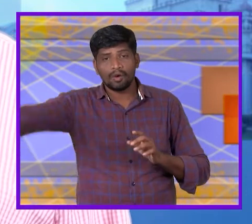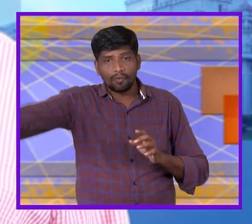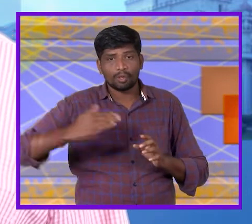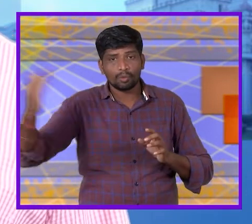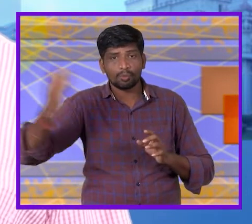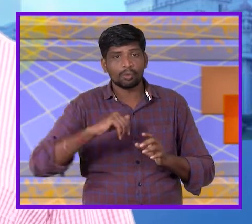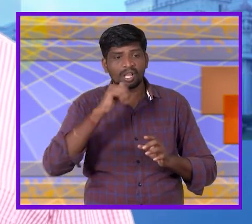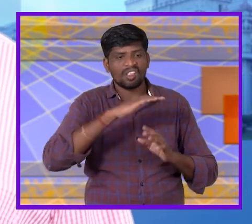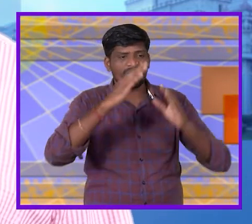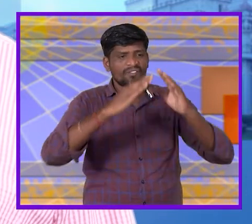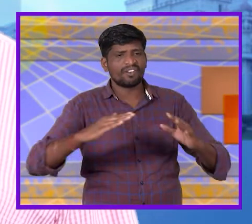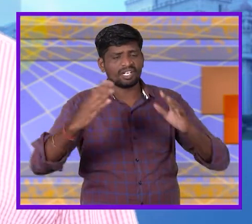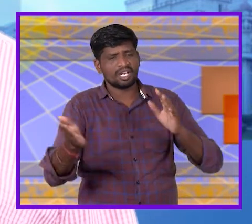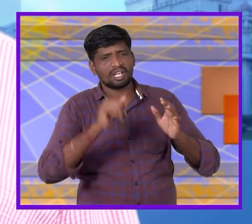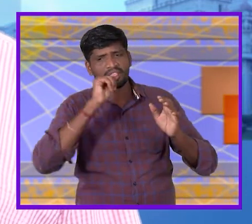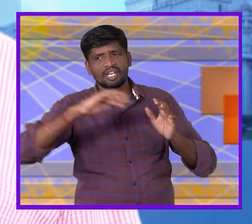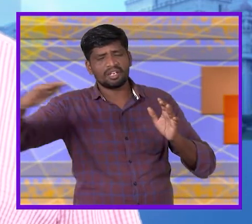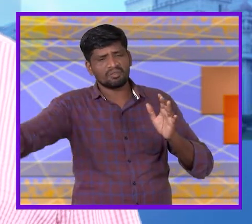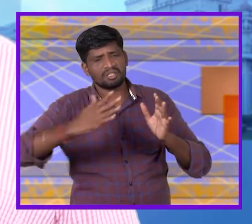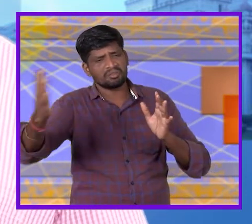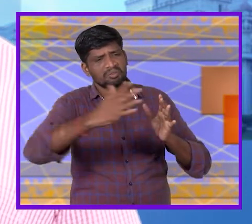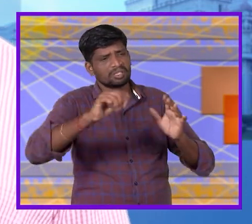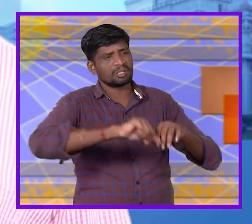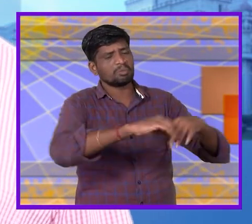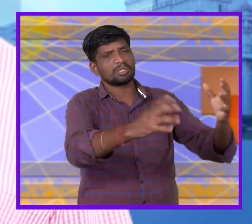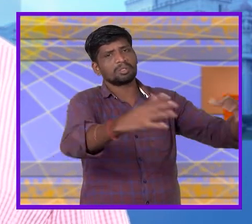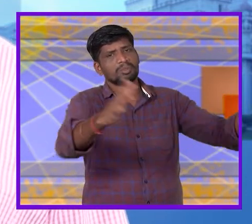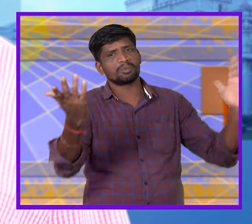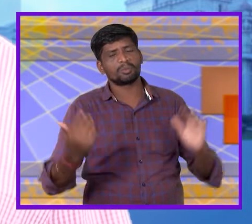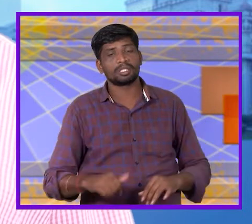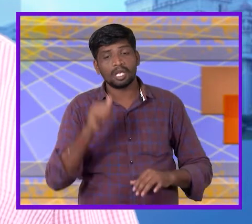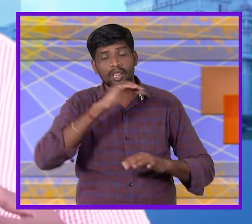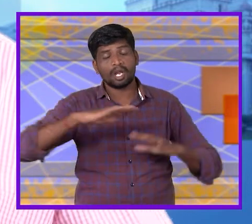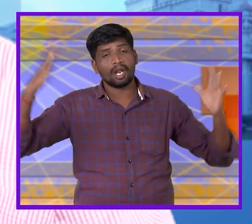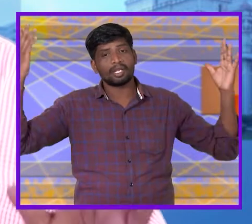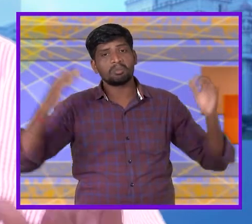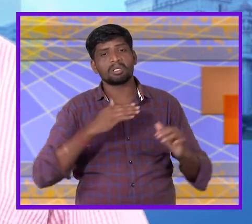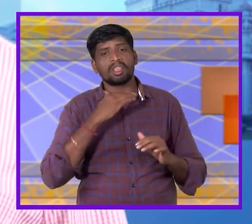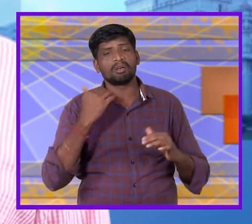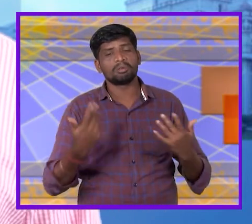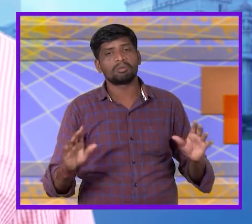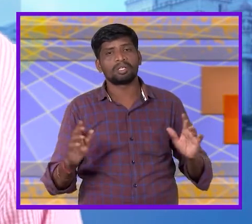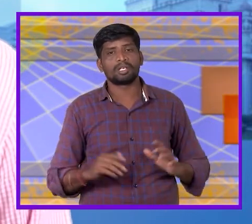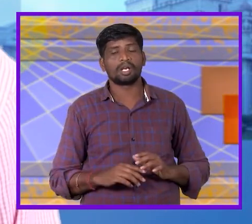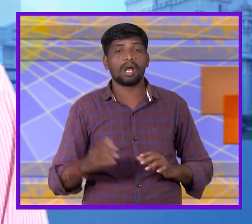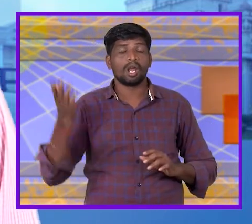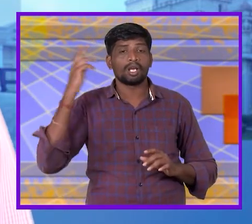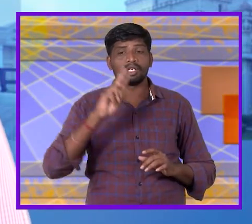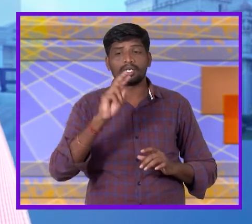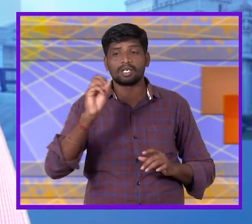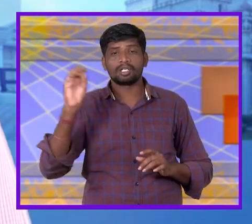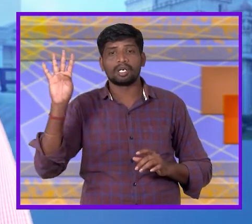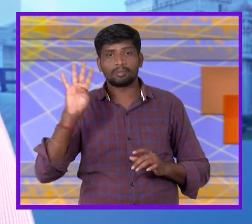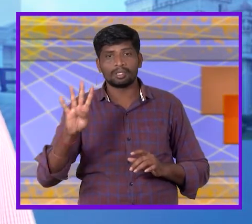சேதமடைந்தது. எத்தனையோ அந்த கடற்கரை ஓரத்து நகரங்களெல்லாம் கடல் கொண்டு போய்விட்டது. ஆனால்